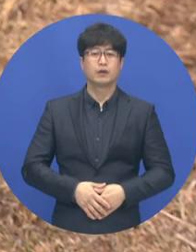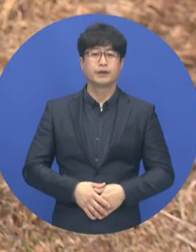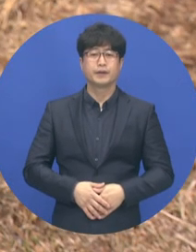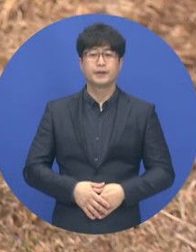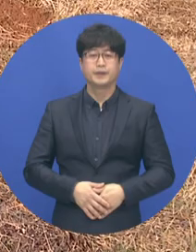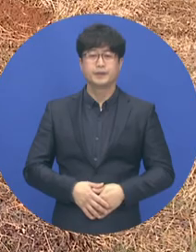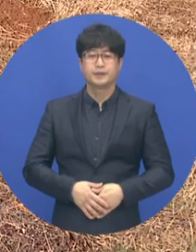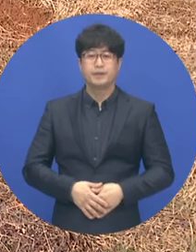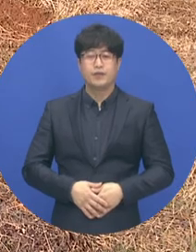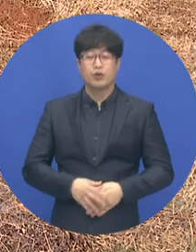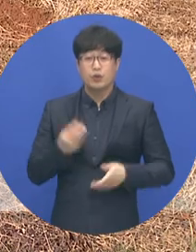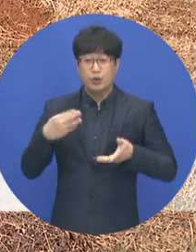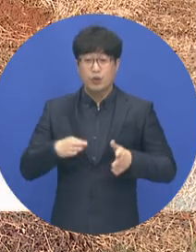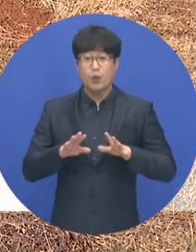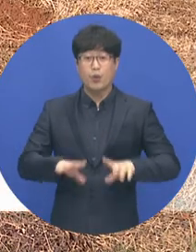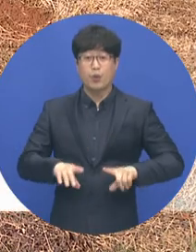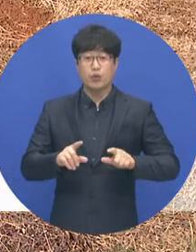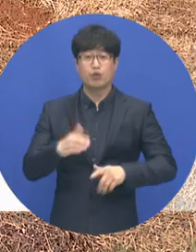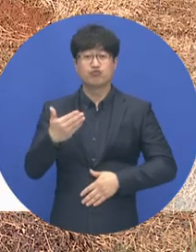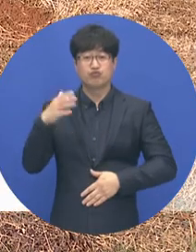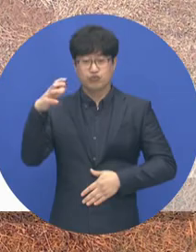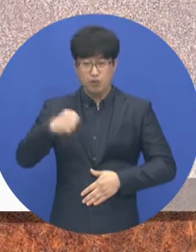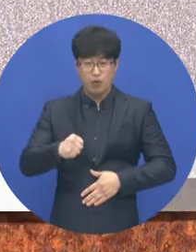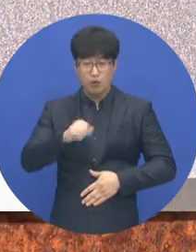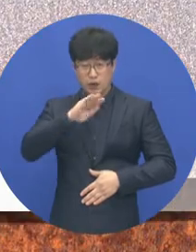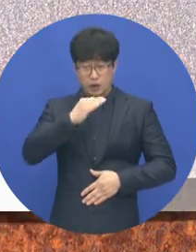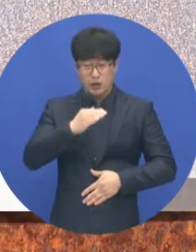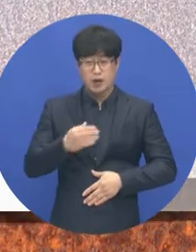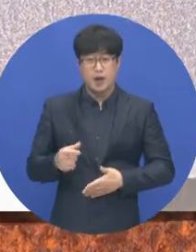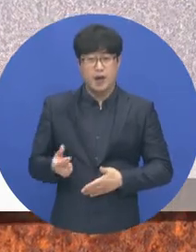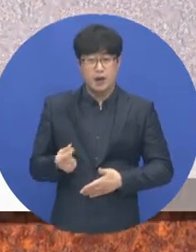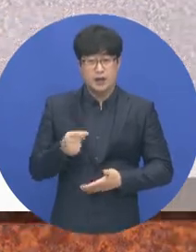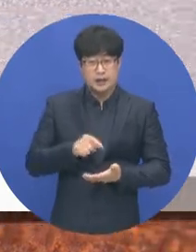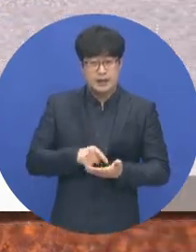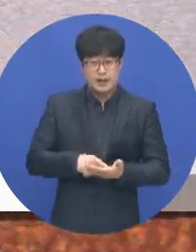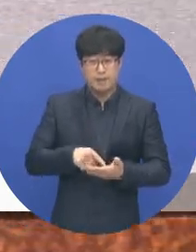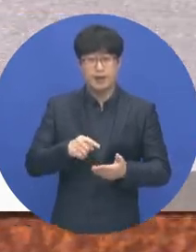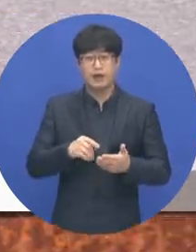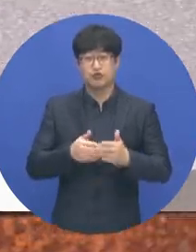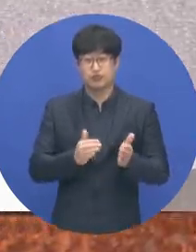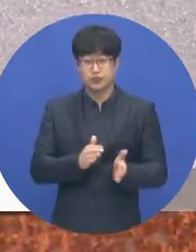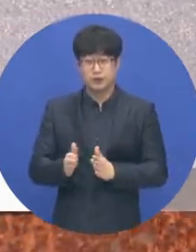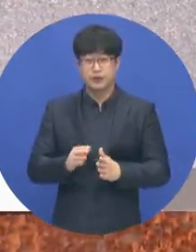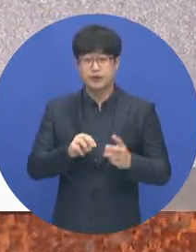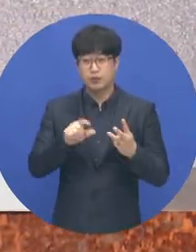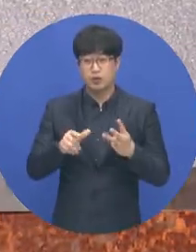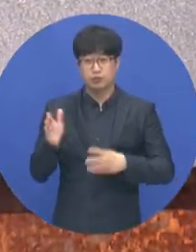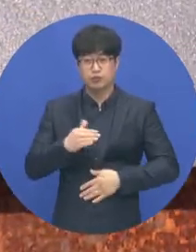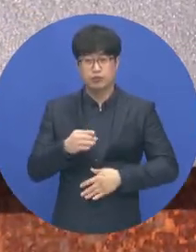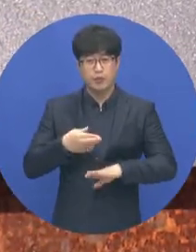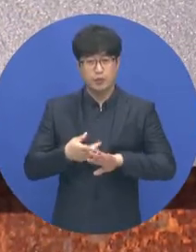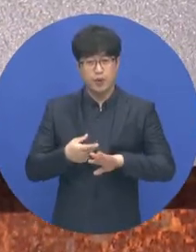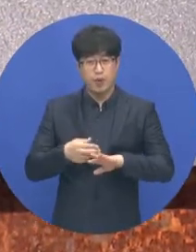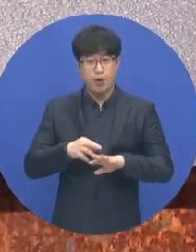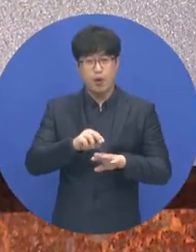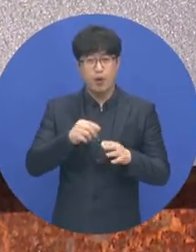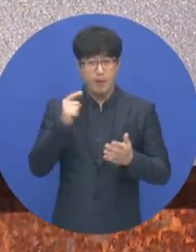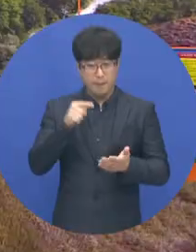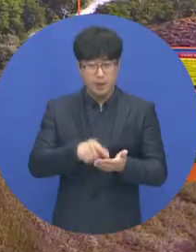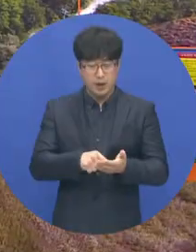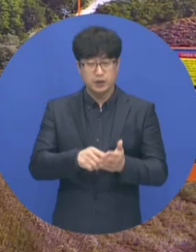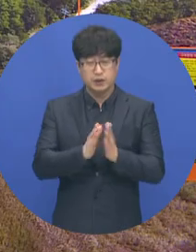않습니다. 경기도는 올해 9억 원의 예산을 예비비로 긴급 편성해 오는 3월부터 유해 발굴을 본격적으로